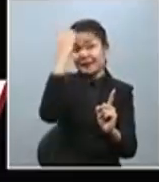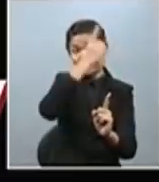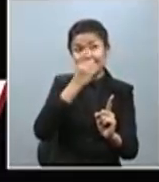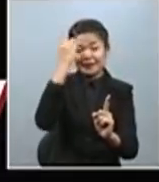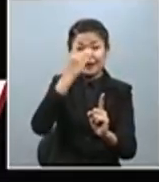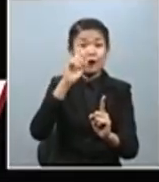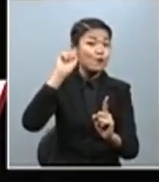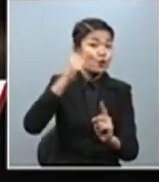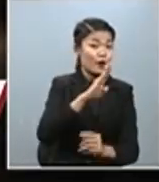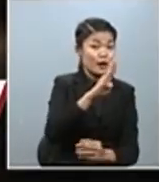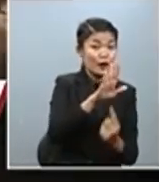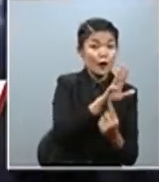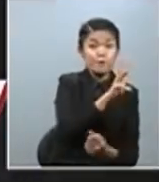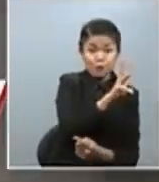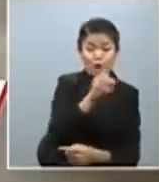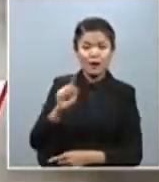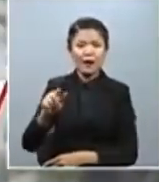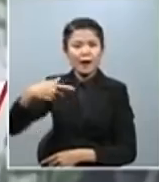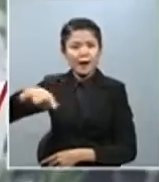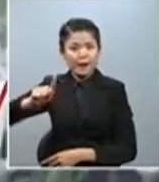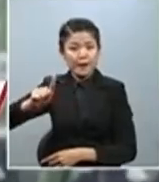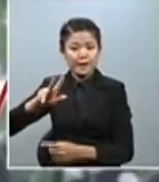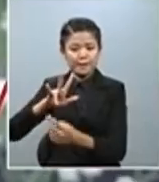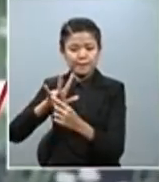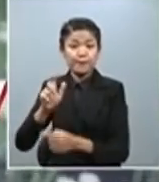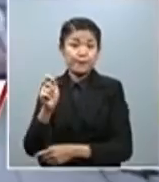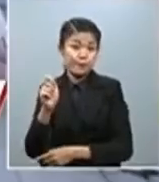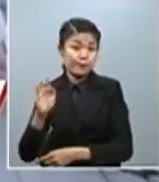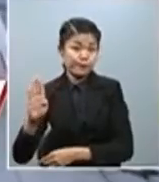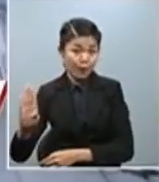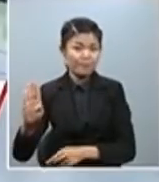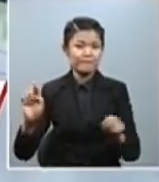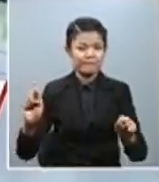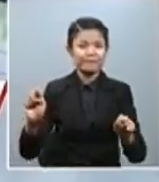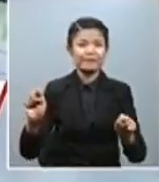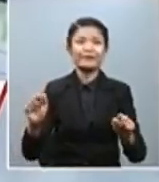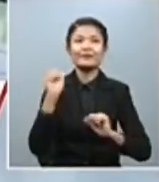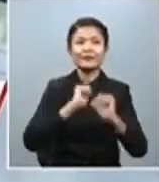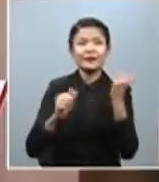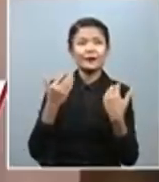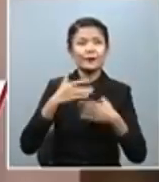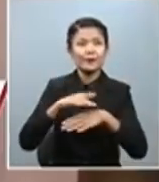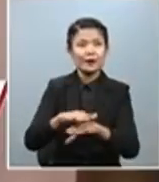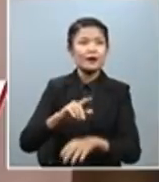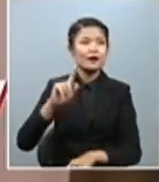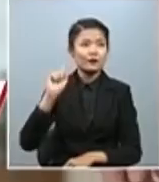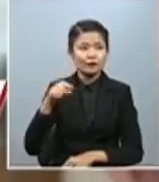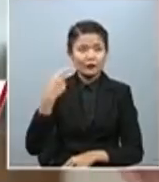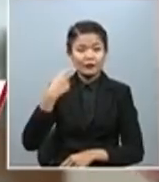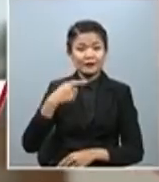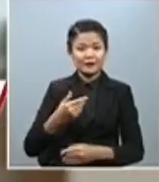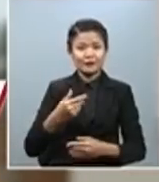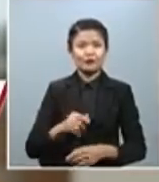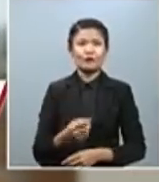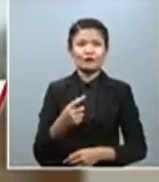ทิพย์และป๊อปถากูในละครดราม่าครบรถคุณแม่สวมรอยของค่ายรักละครที่เรื่องนี้สาวบัวต้องสวมบทบาท2คาแรคเตอร์กับ